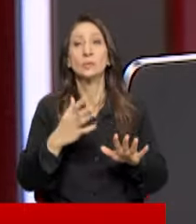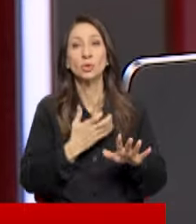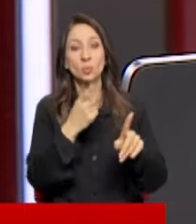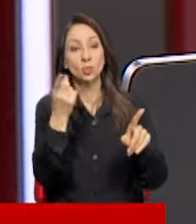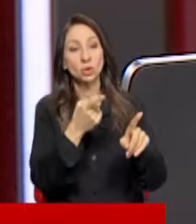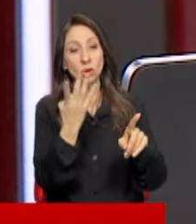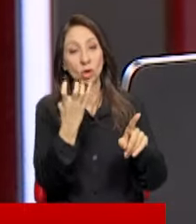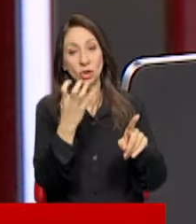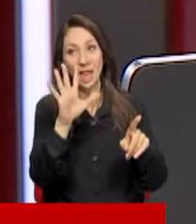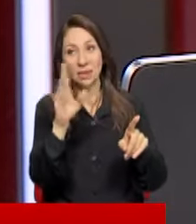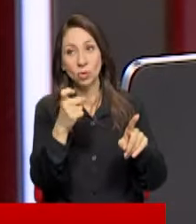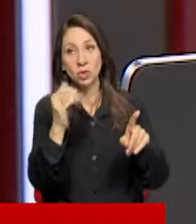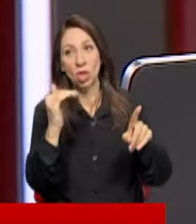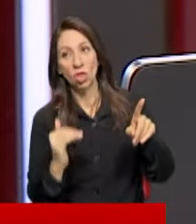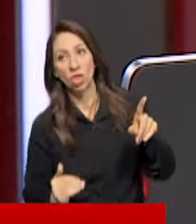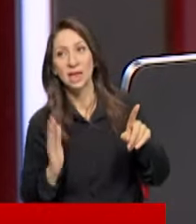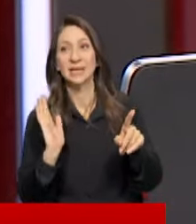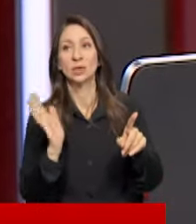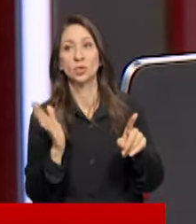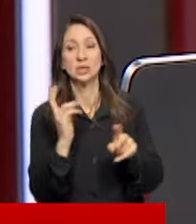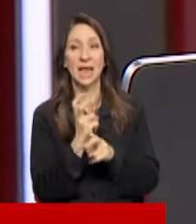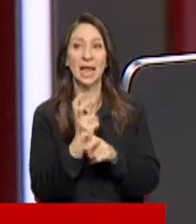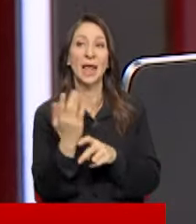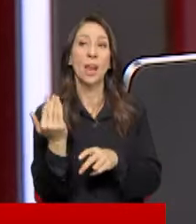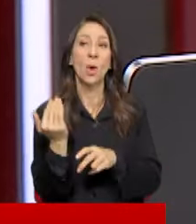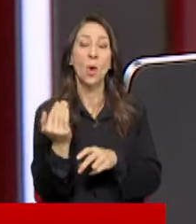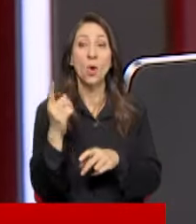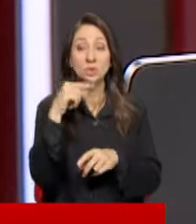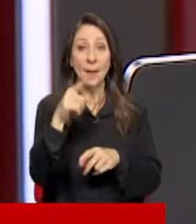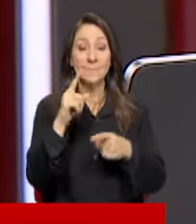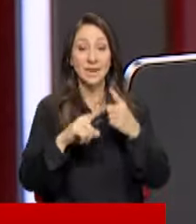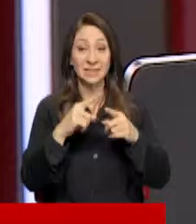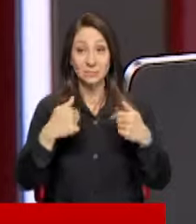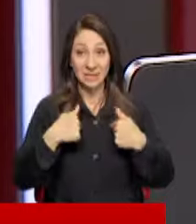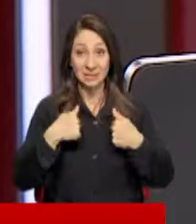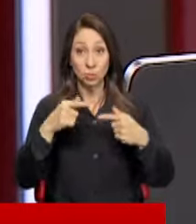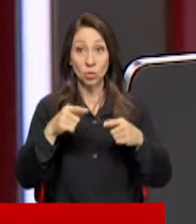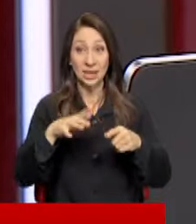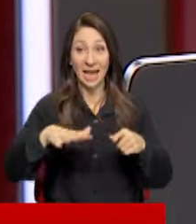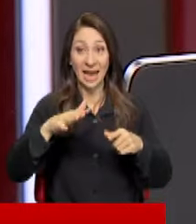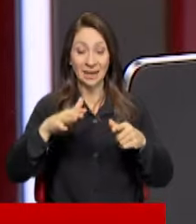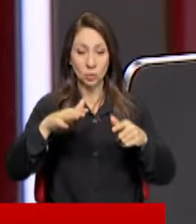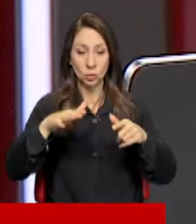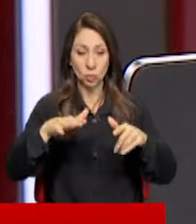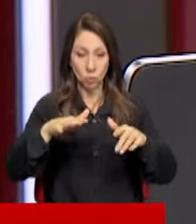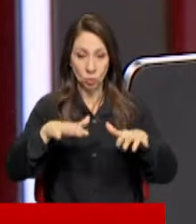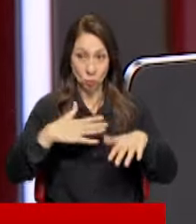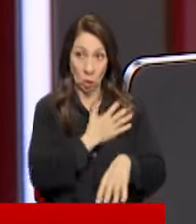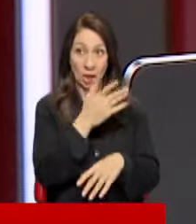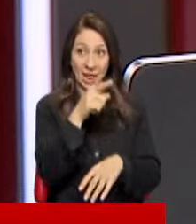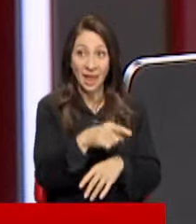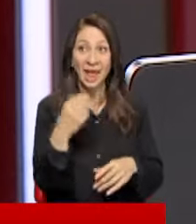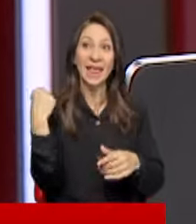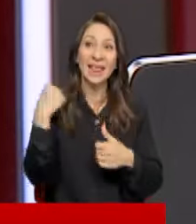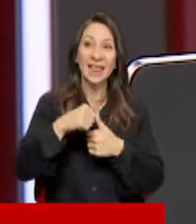ki bu %4,59'un da çok altına inme tehlikesi var. O yüzden partimizin bu genel kurulda